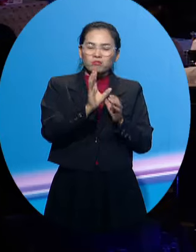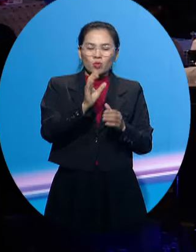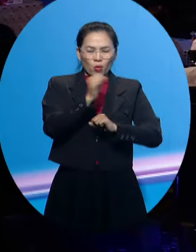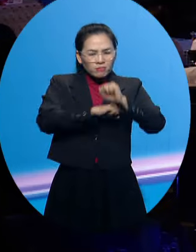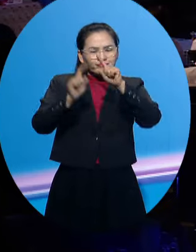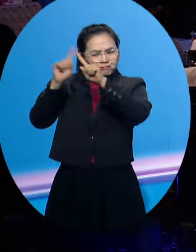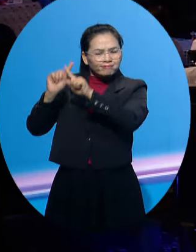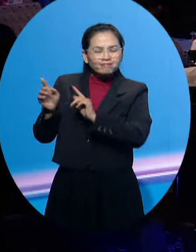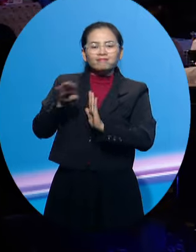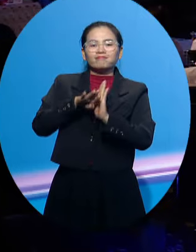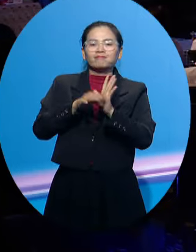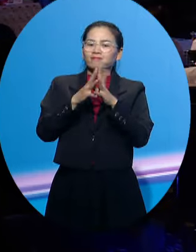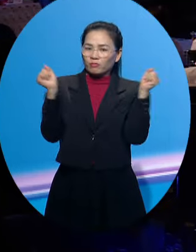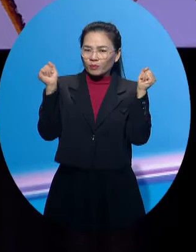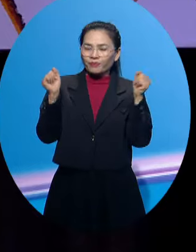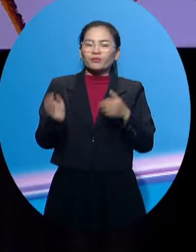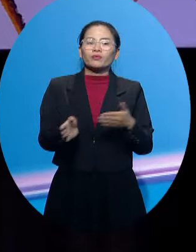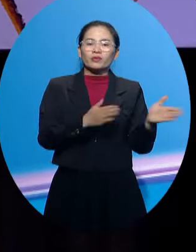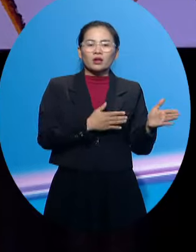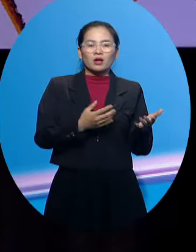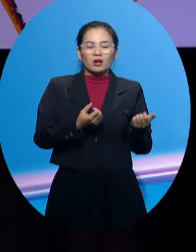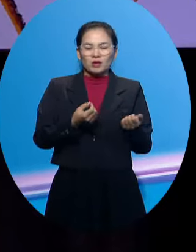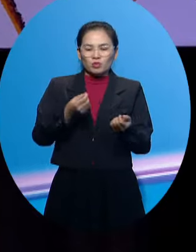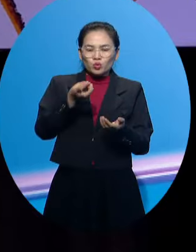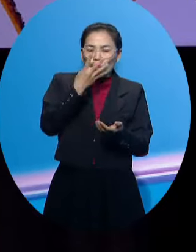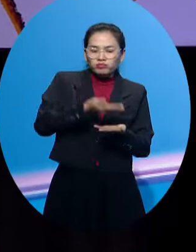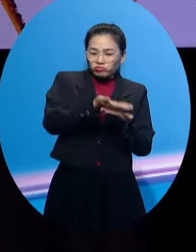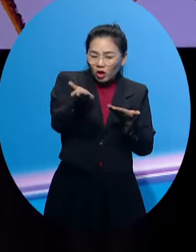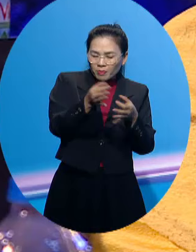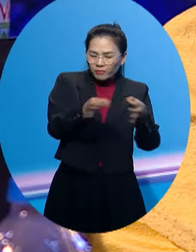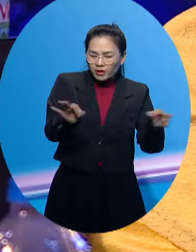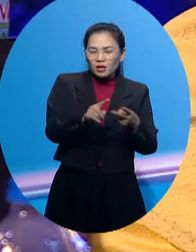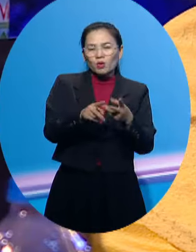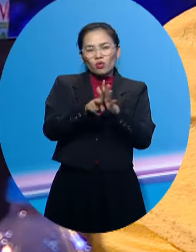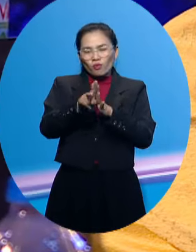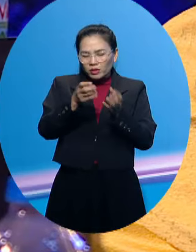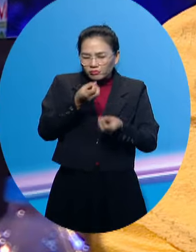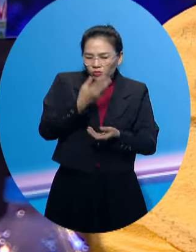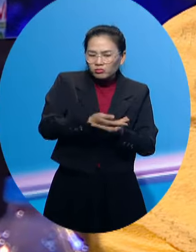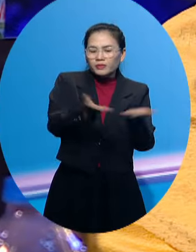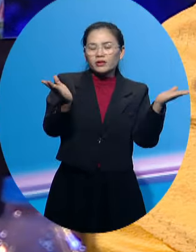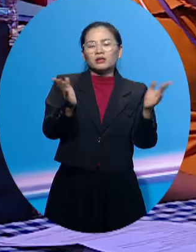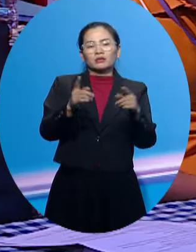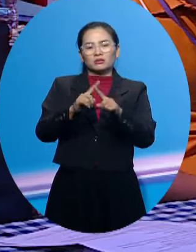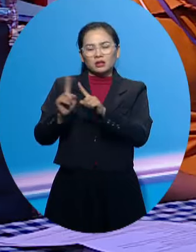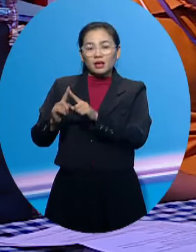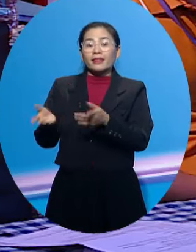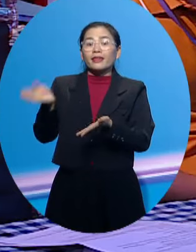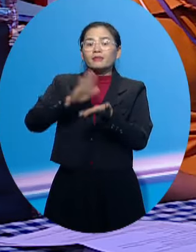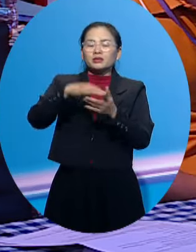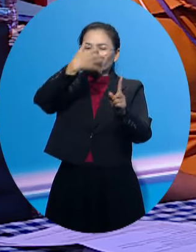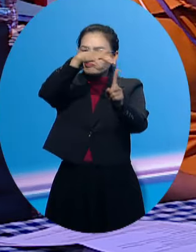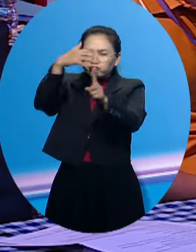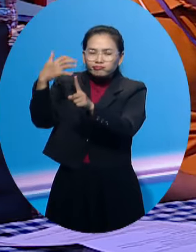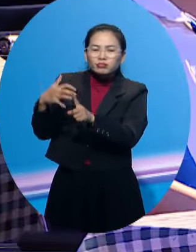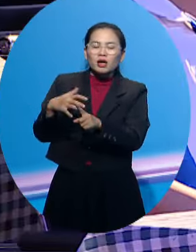động khác nhau thời gian qua bên cạnh việc vận động trao tặng thuốc men trang thiết bị y tế khám bệnh và cấp thuốc miễn phí câu lạc bộ còn tập huấn kỹ năng